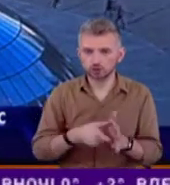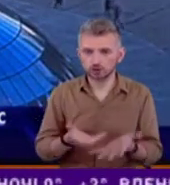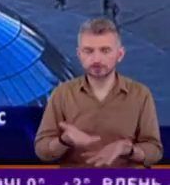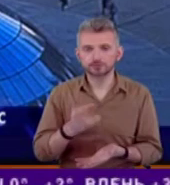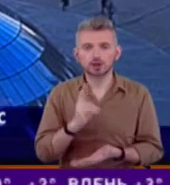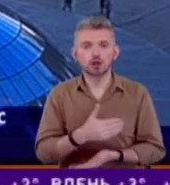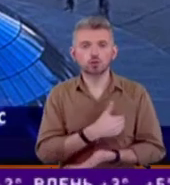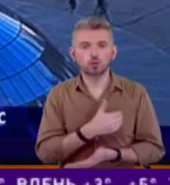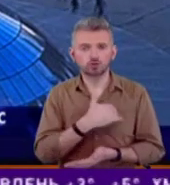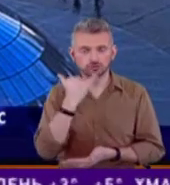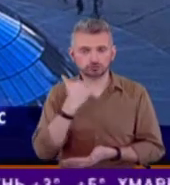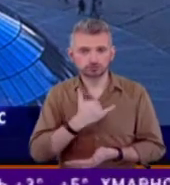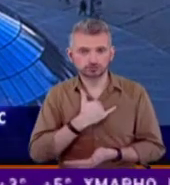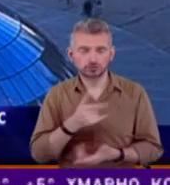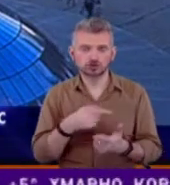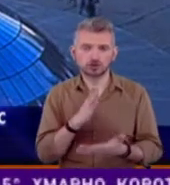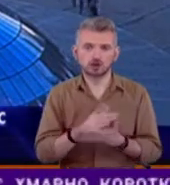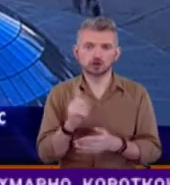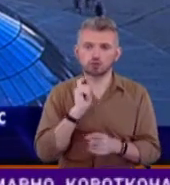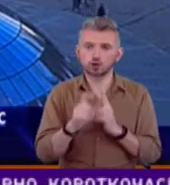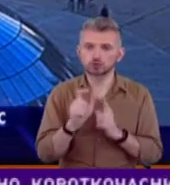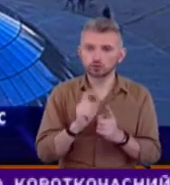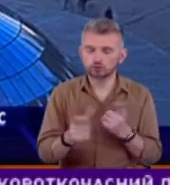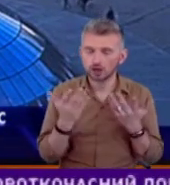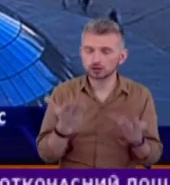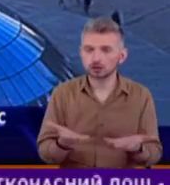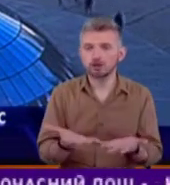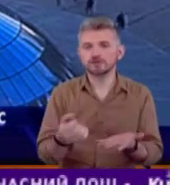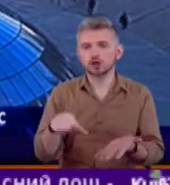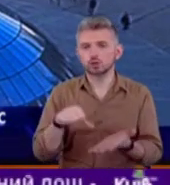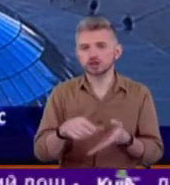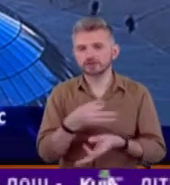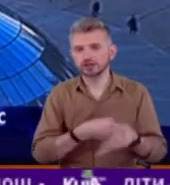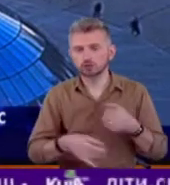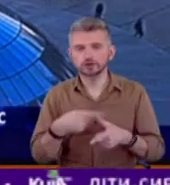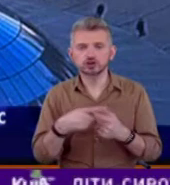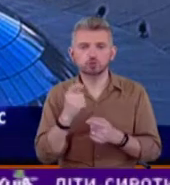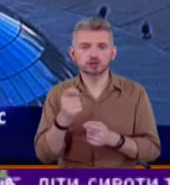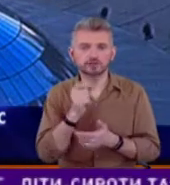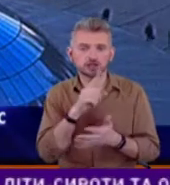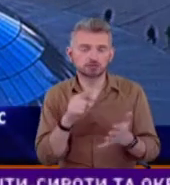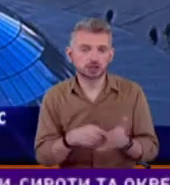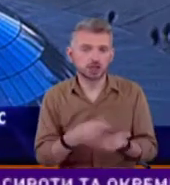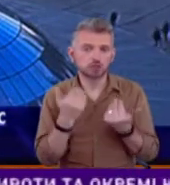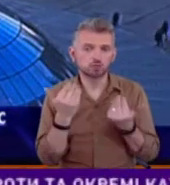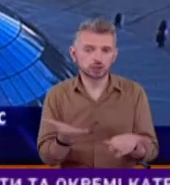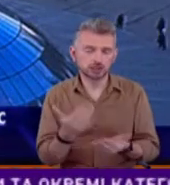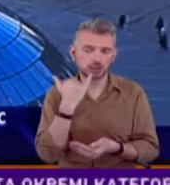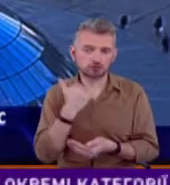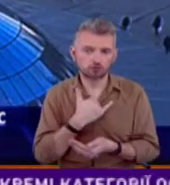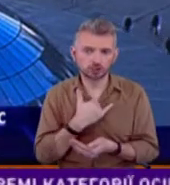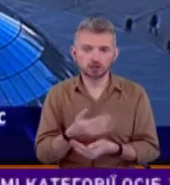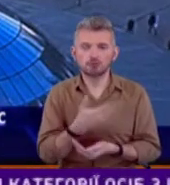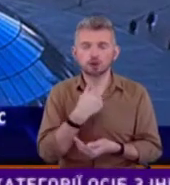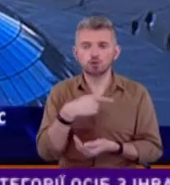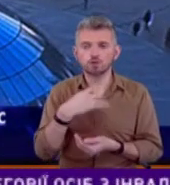як хочете долучитися, чи є що прокоментувати, взяти участь в дискусії чи поставити запитання, будь ласка, дзвоніть. Якраз ми